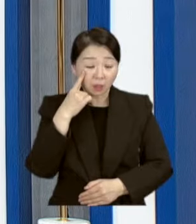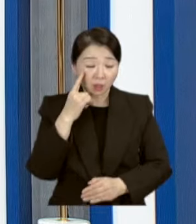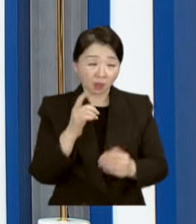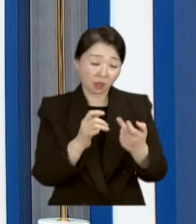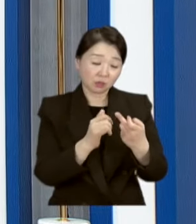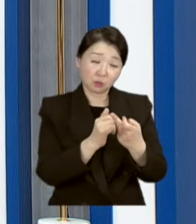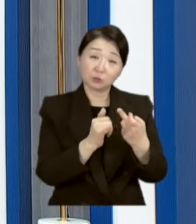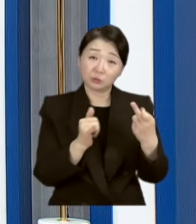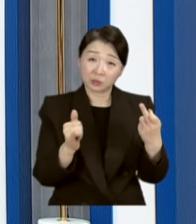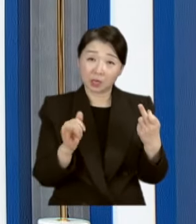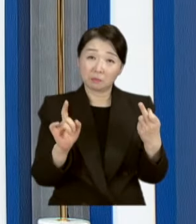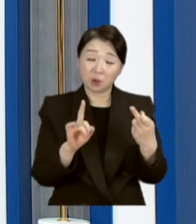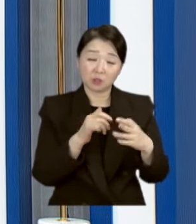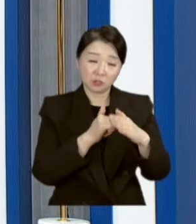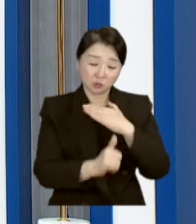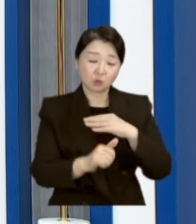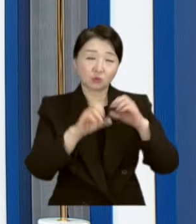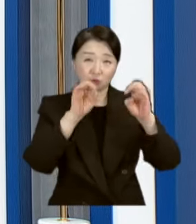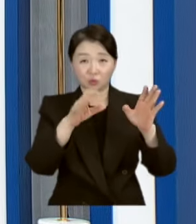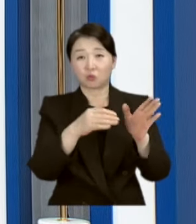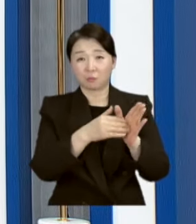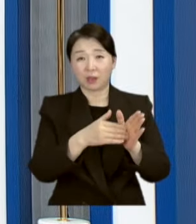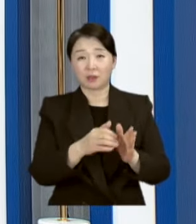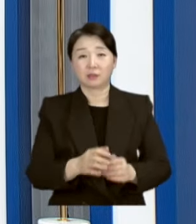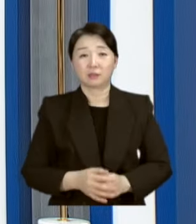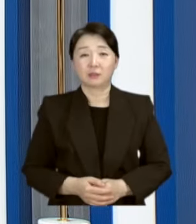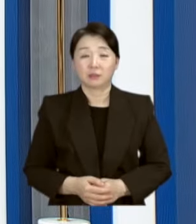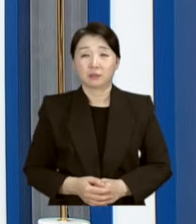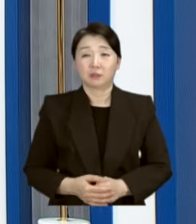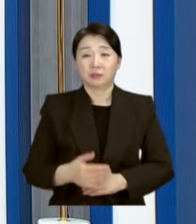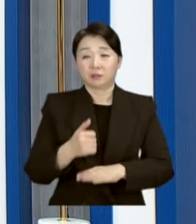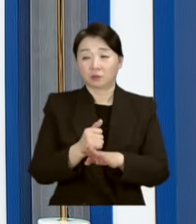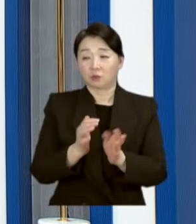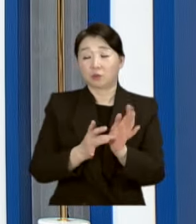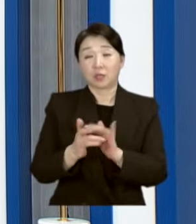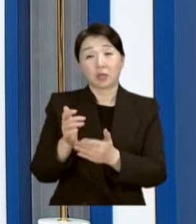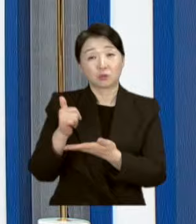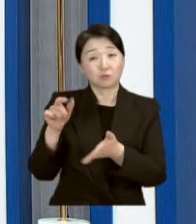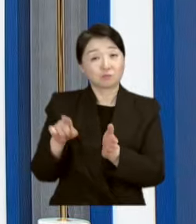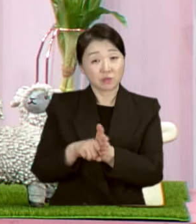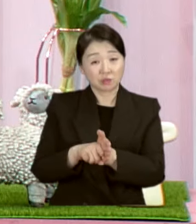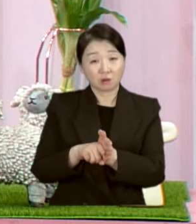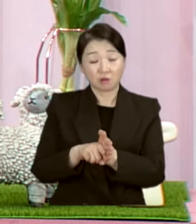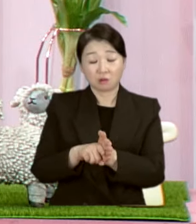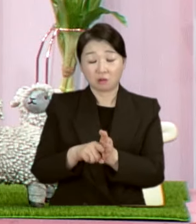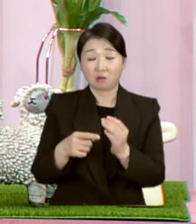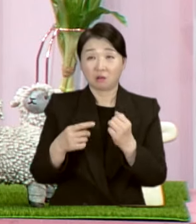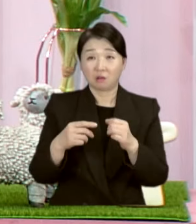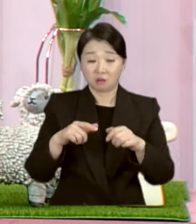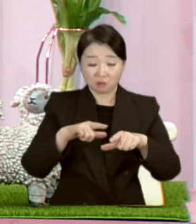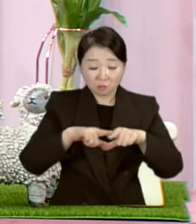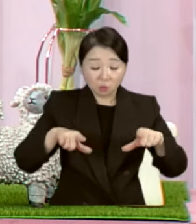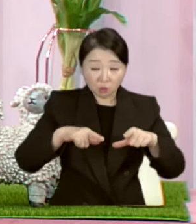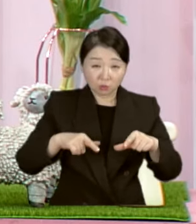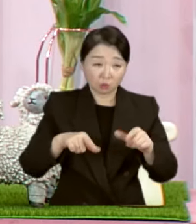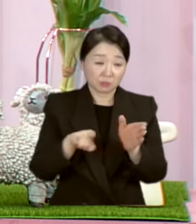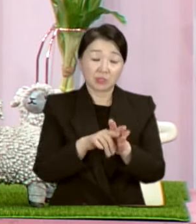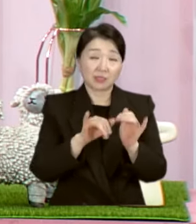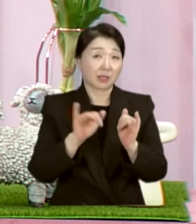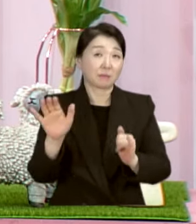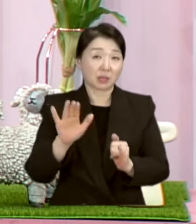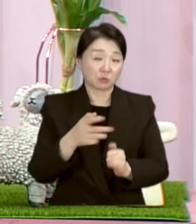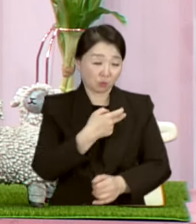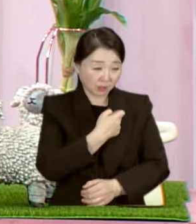한 12명의 선수들이 전도가 됐는데 네. 단순히 이제 예수님 믿고 평범한 크리스천이 되는 게 아니라